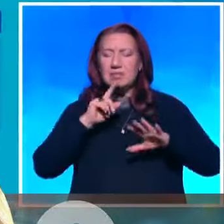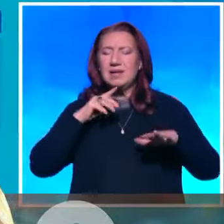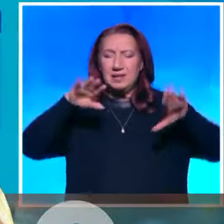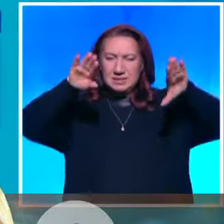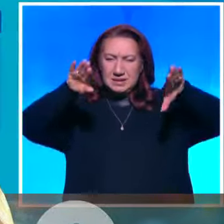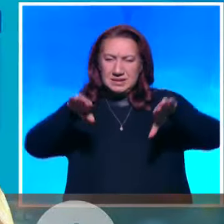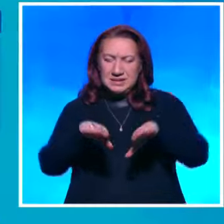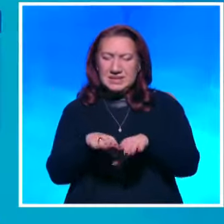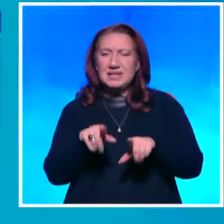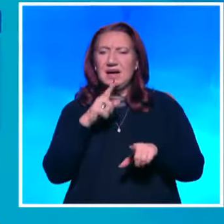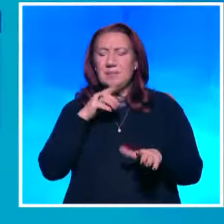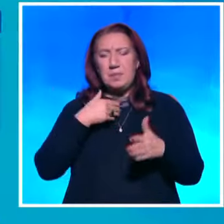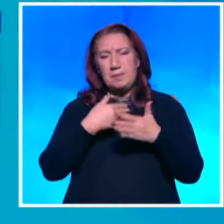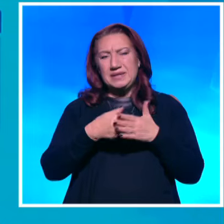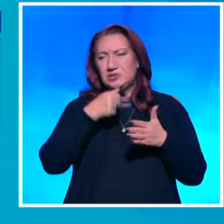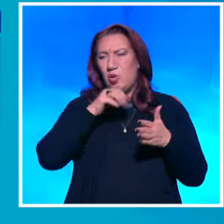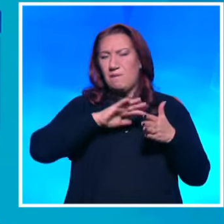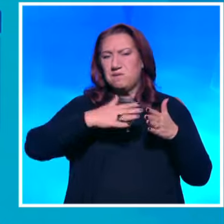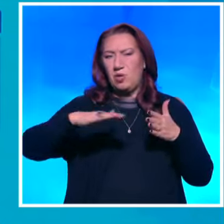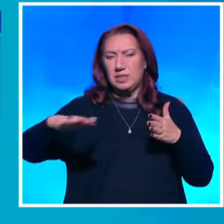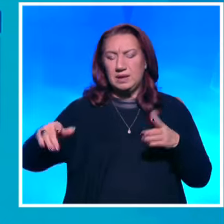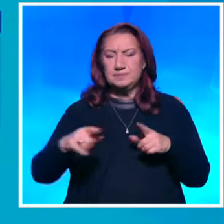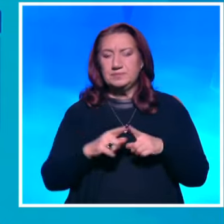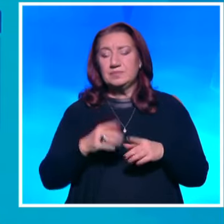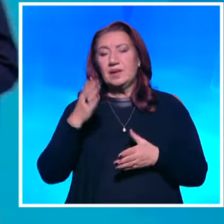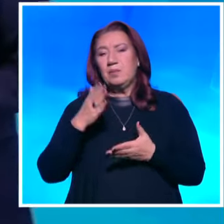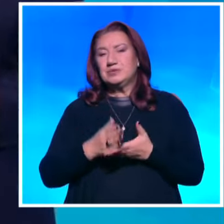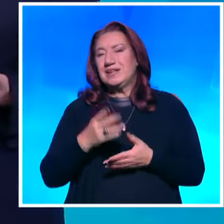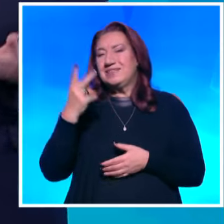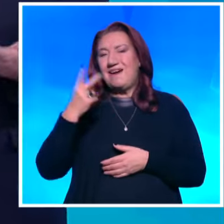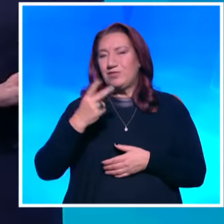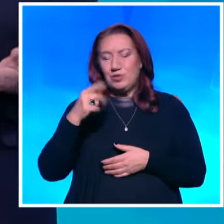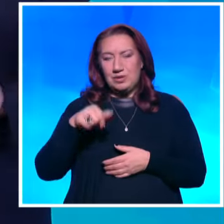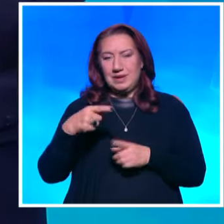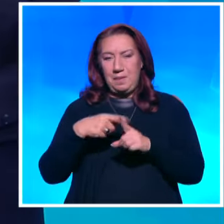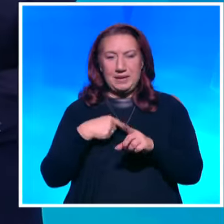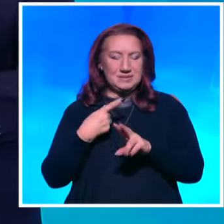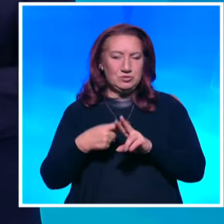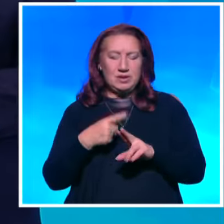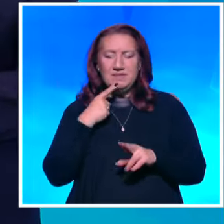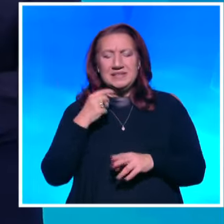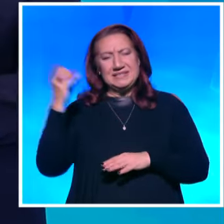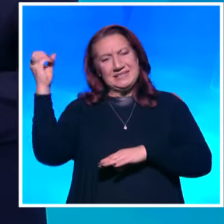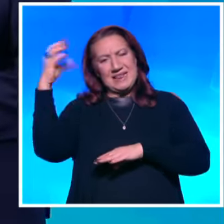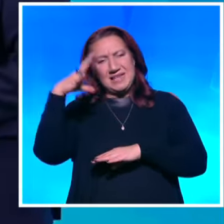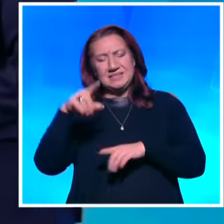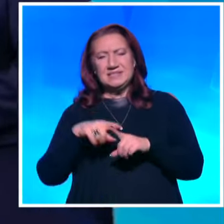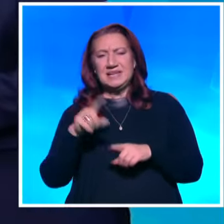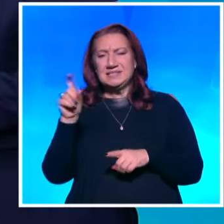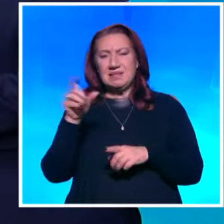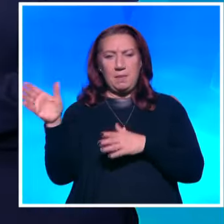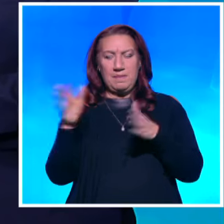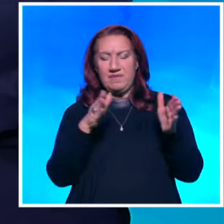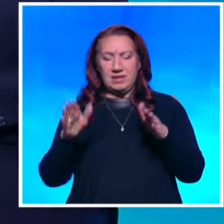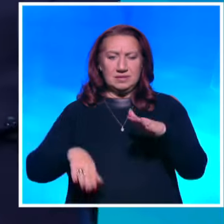котловините и околоводните басейни. Последният вторник на ноември ще е предимно слънчев с слаб южен вятър. Максимални температури